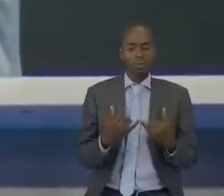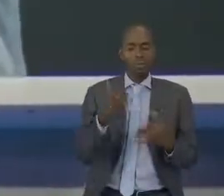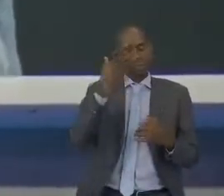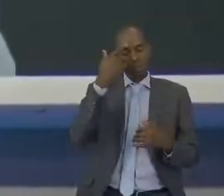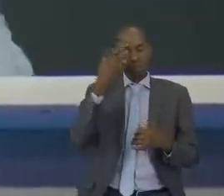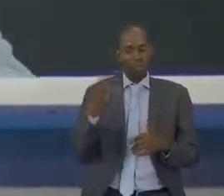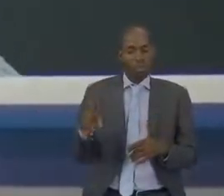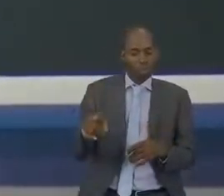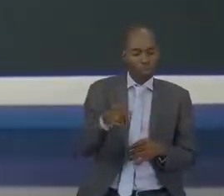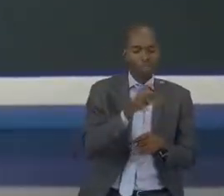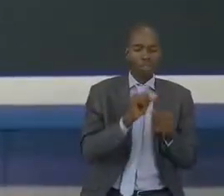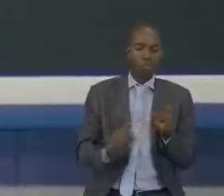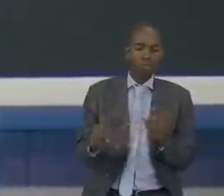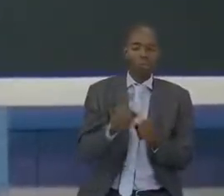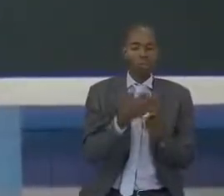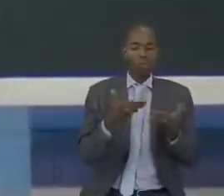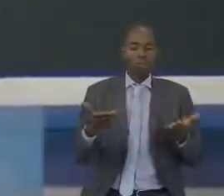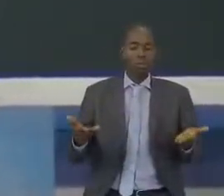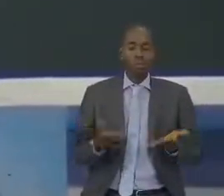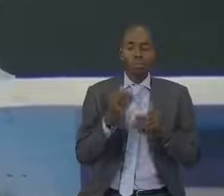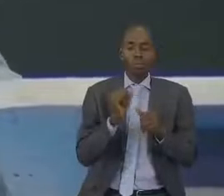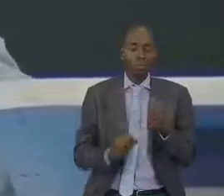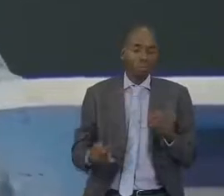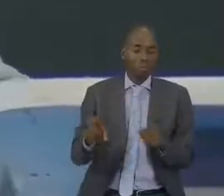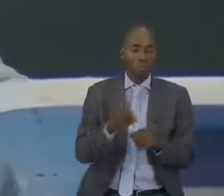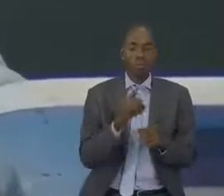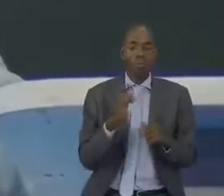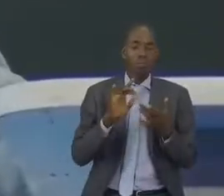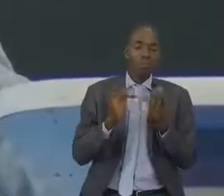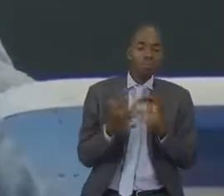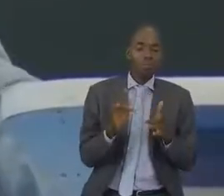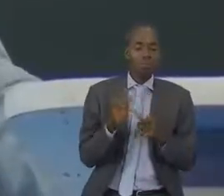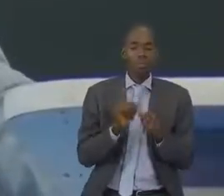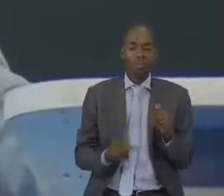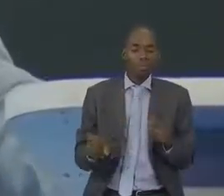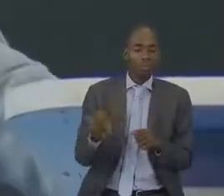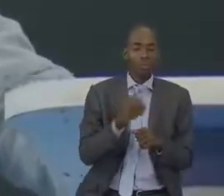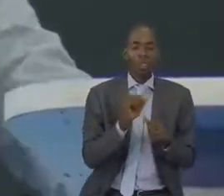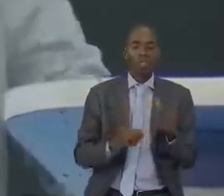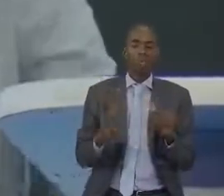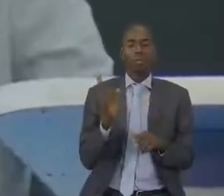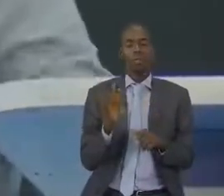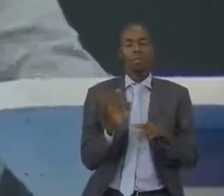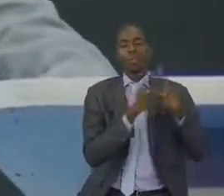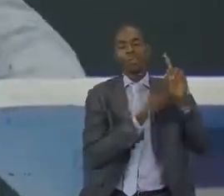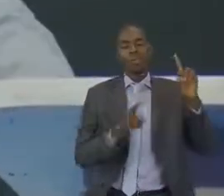le monde, de tous ceux qui sont ici, tous ceux qui sont en ligne, de tous ceux qui sont partout. Seigneur, je